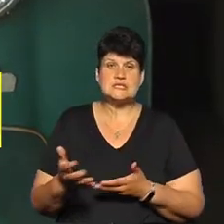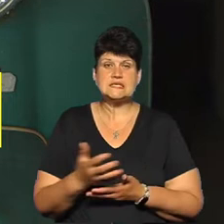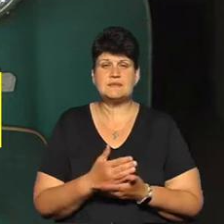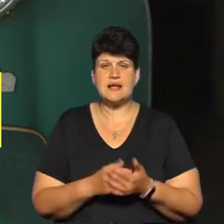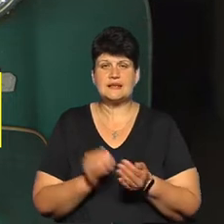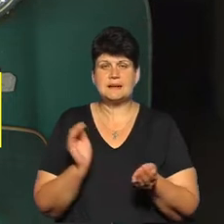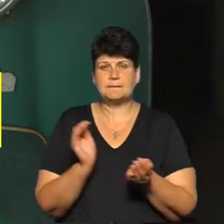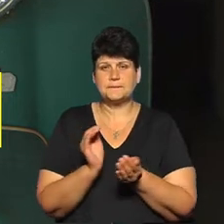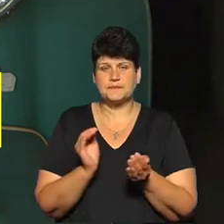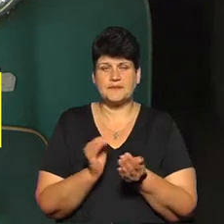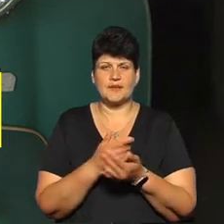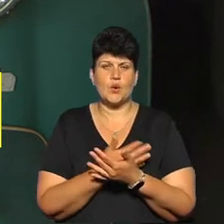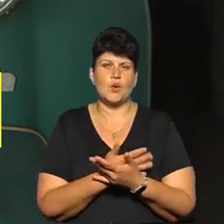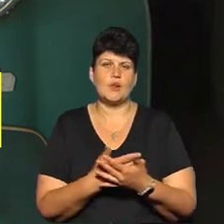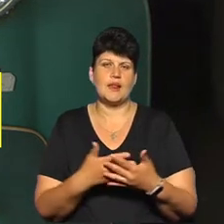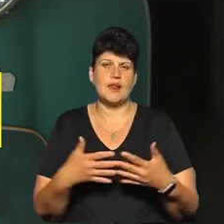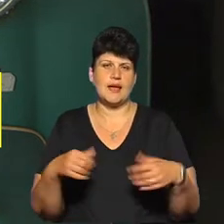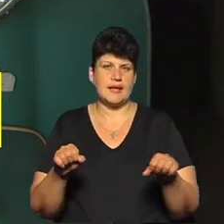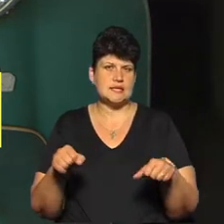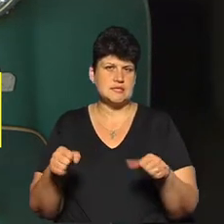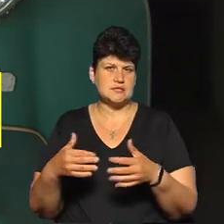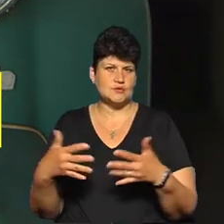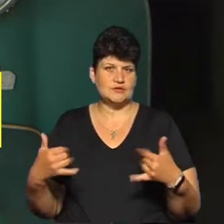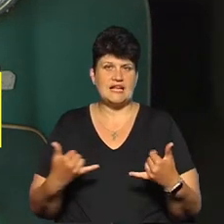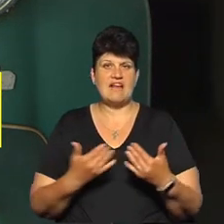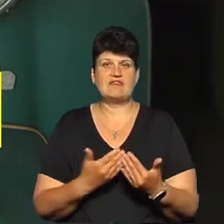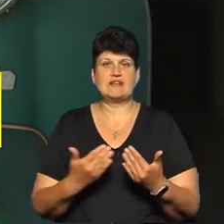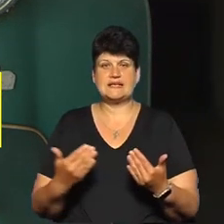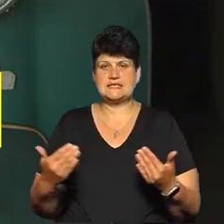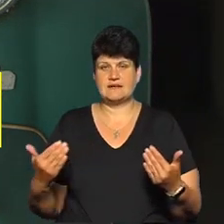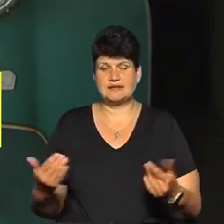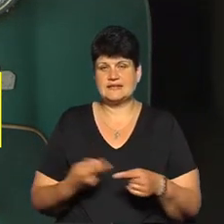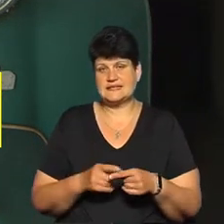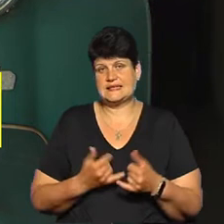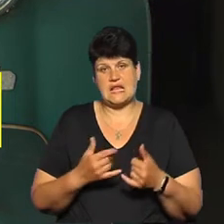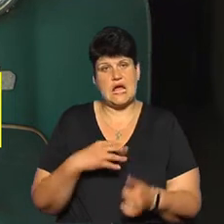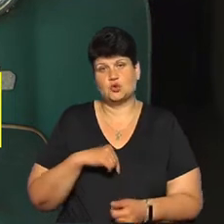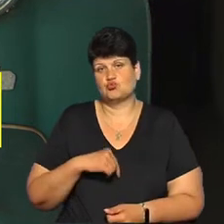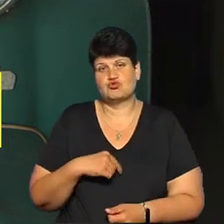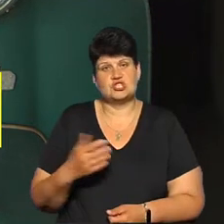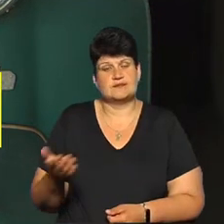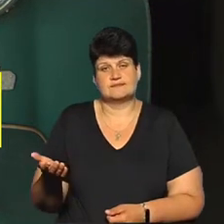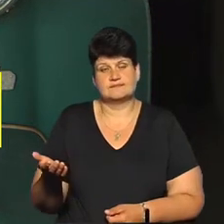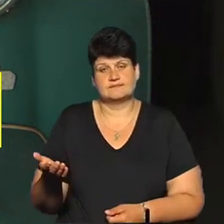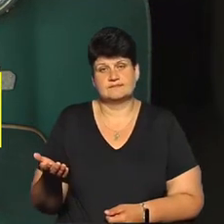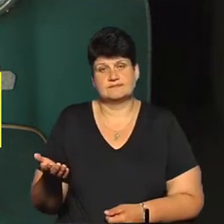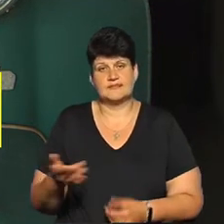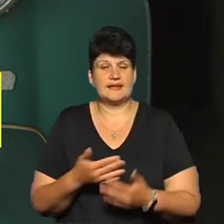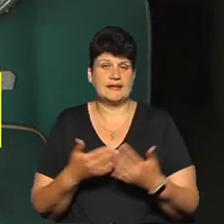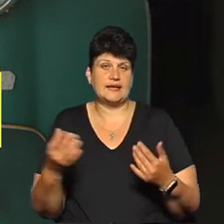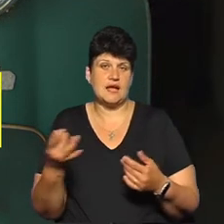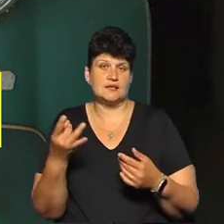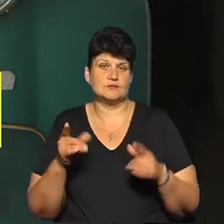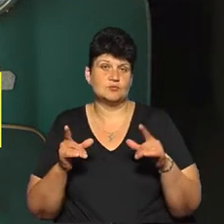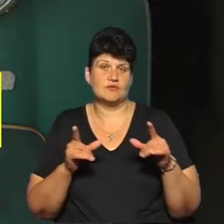невелику колекцію для виставок. Це так для душі. Декілька разів, щоб